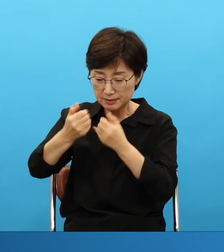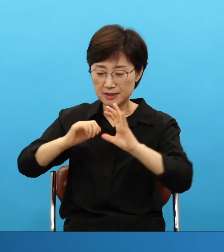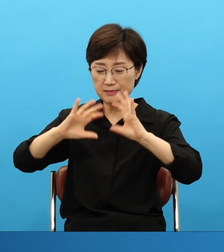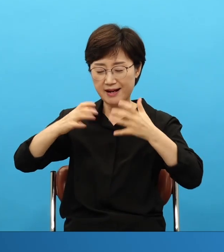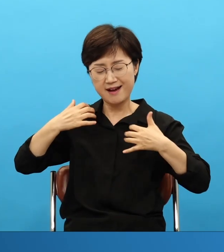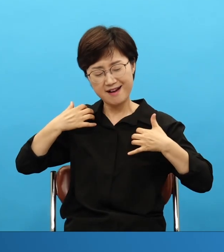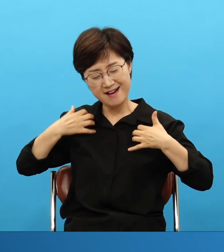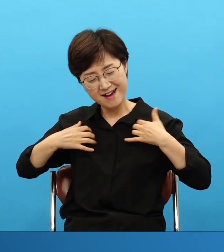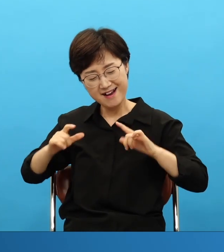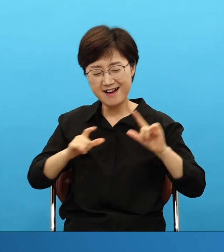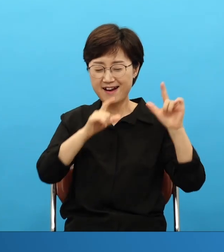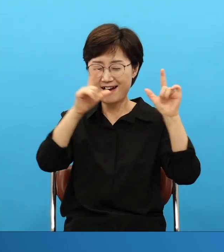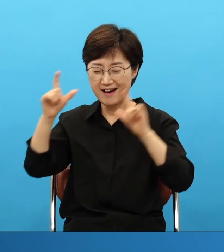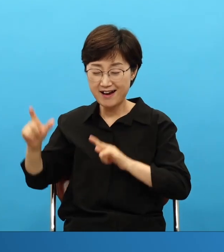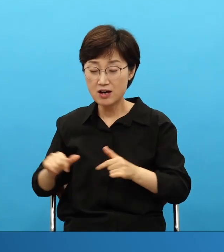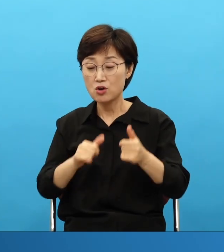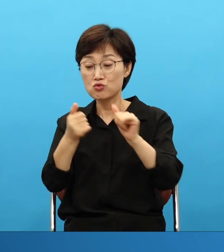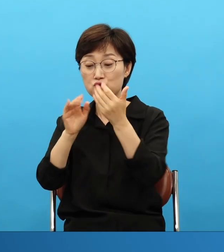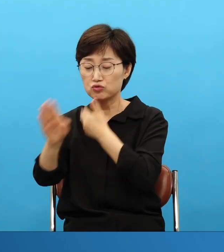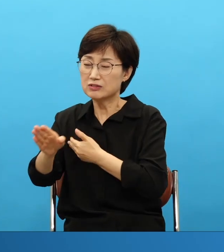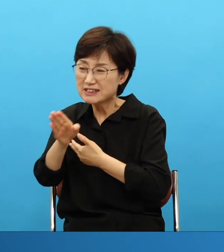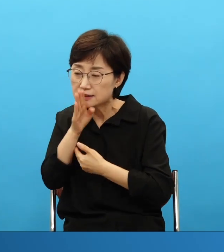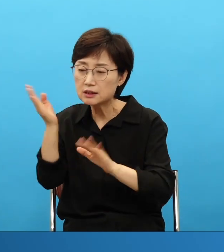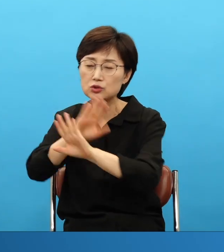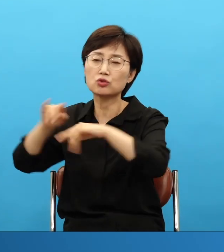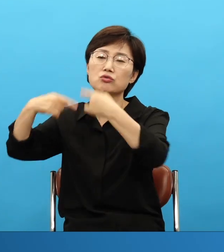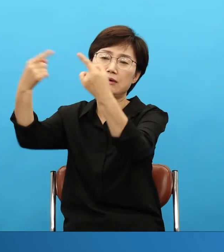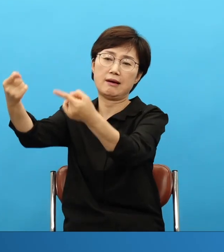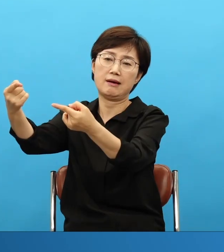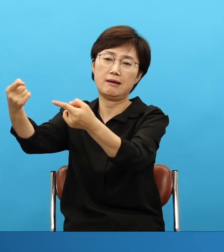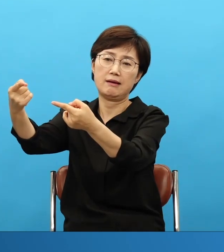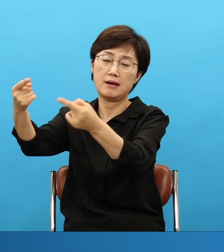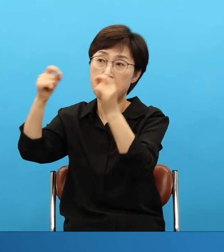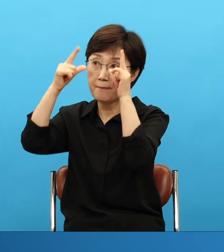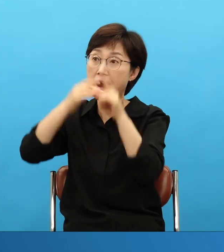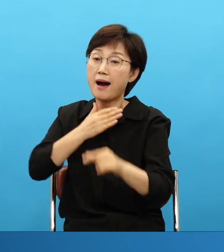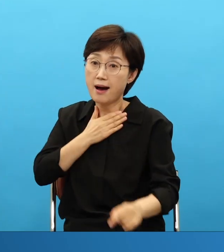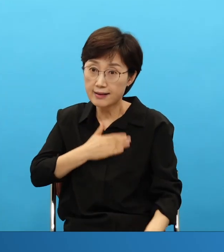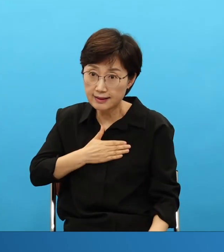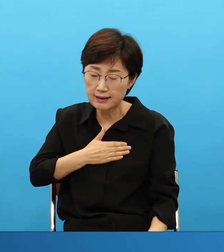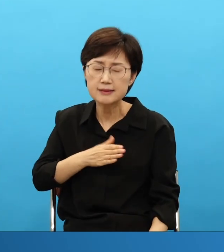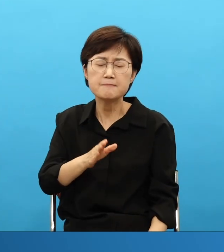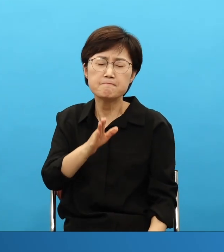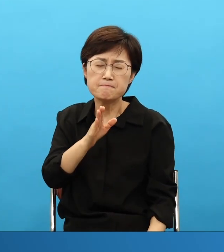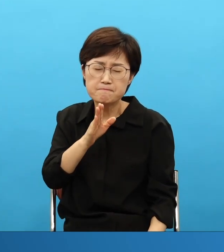거예요 이걸 못 깨달으니까 막 생기는 고생이 끝이 나잖아요